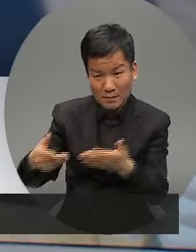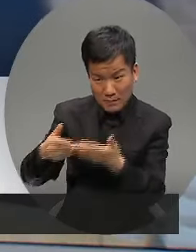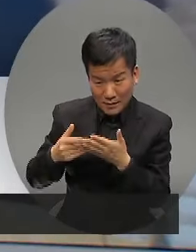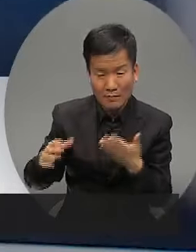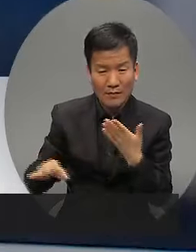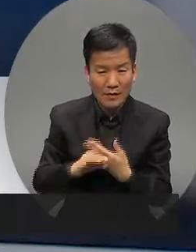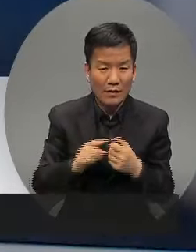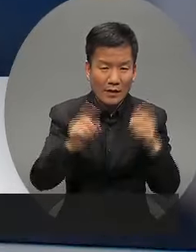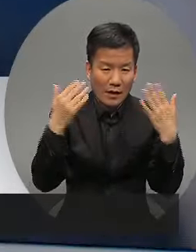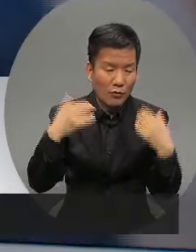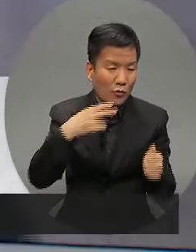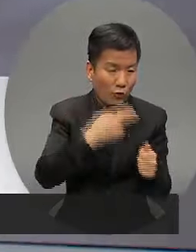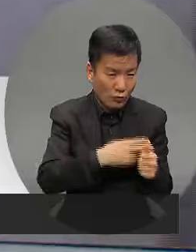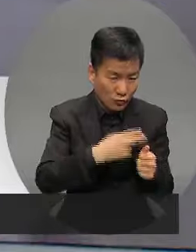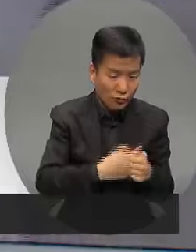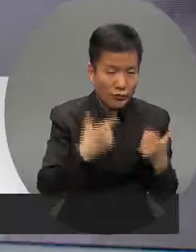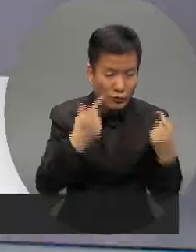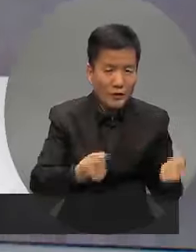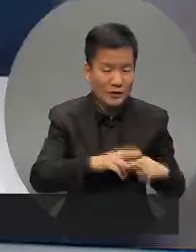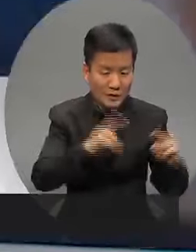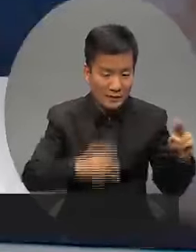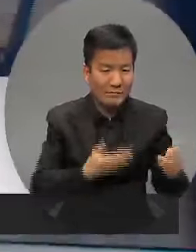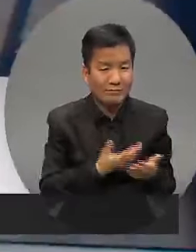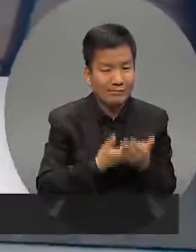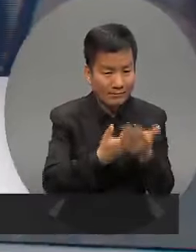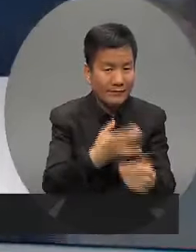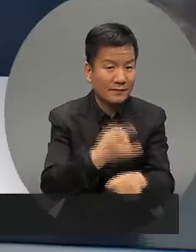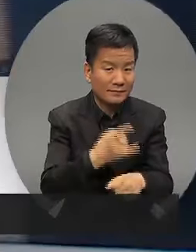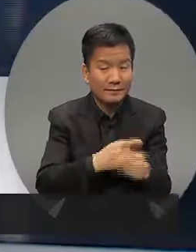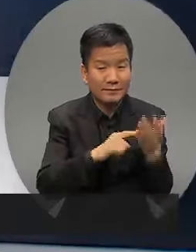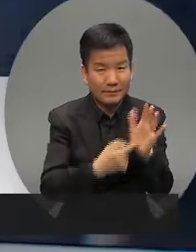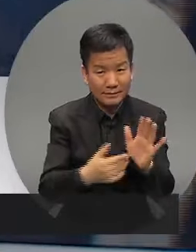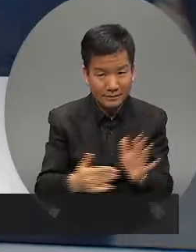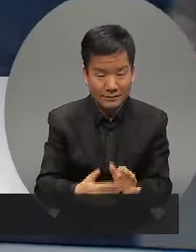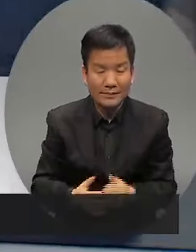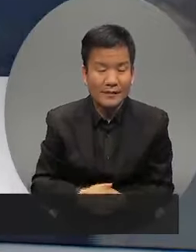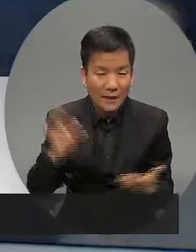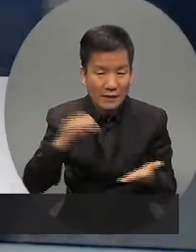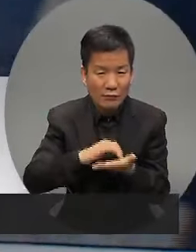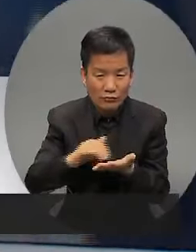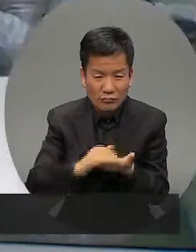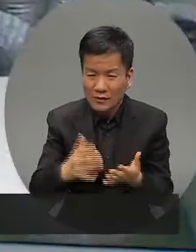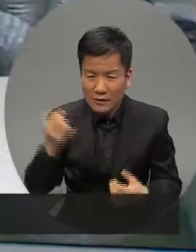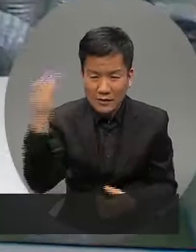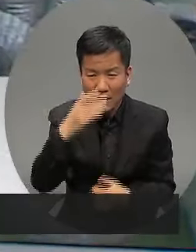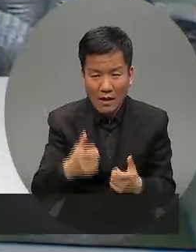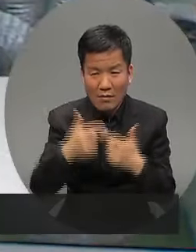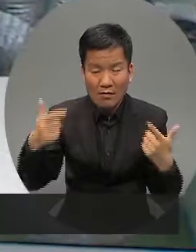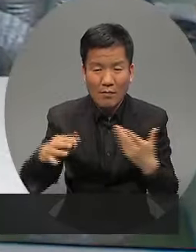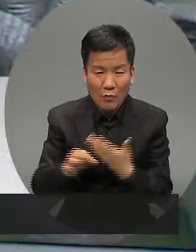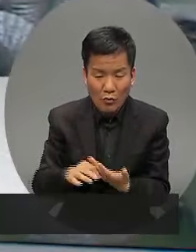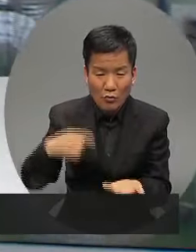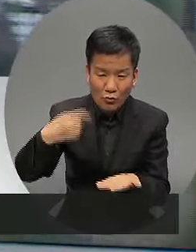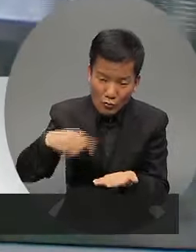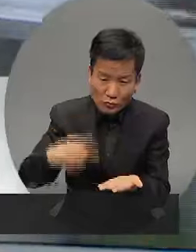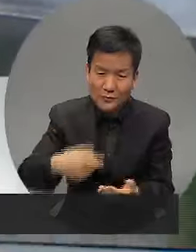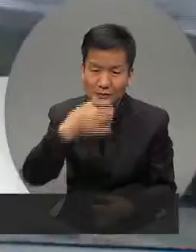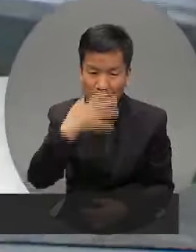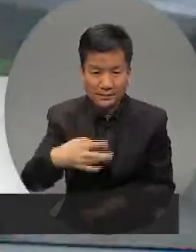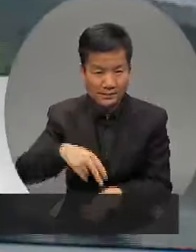경우 단체로 사직서를 제출하겠다고 밝힌 건데요 특히 학생수가 너무 급격히 늘면 제대로 된 강의도